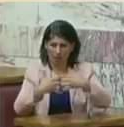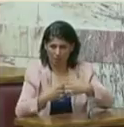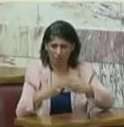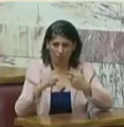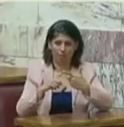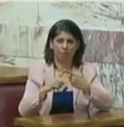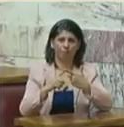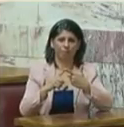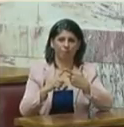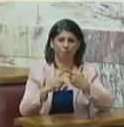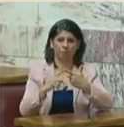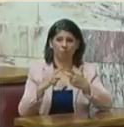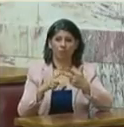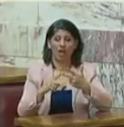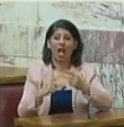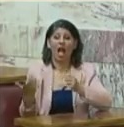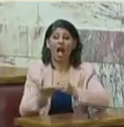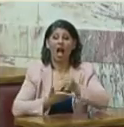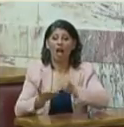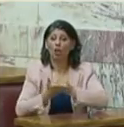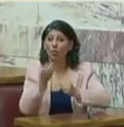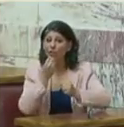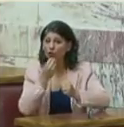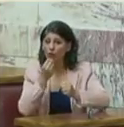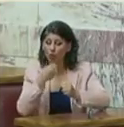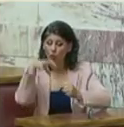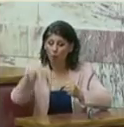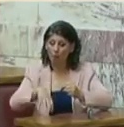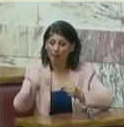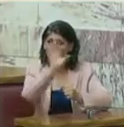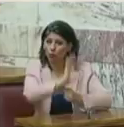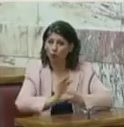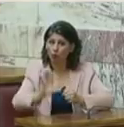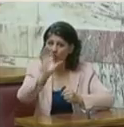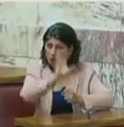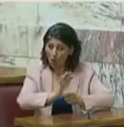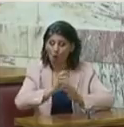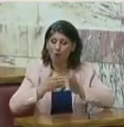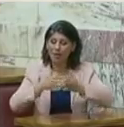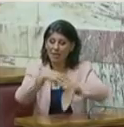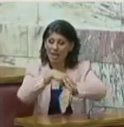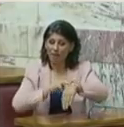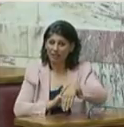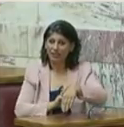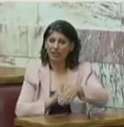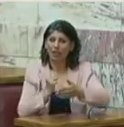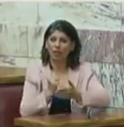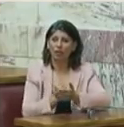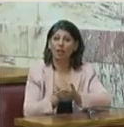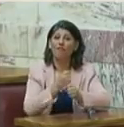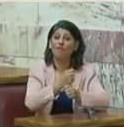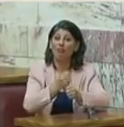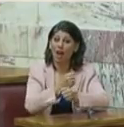στον αγροδιατροφικό τομέα, στον τουρισμό, την ναυτιλία, αλλά και στο φάρμακο,